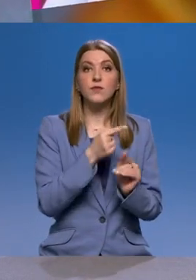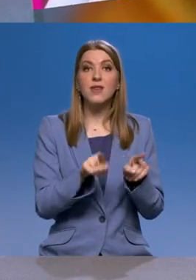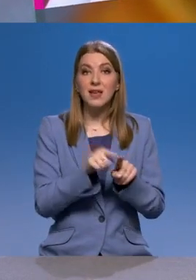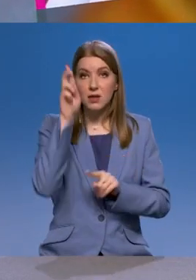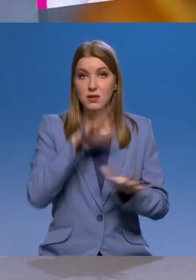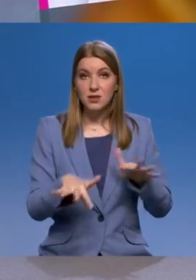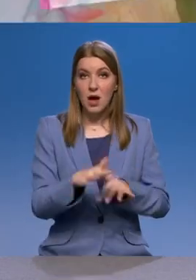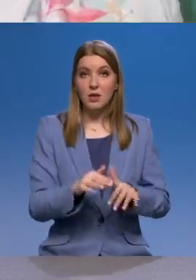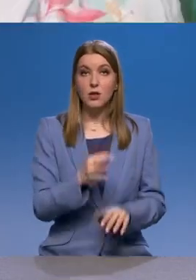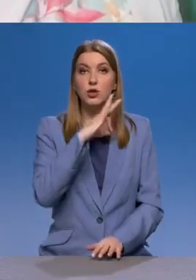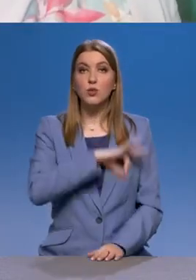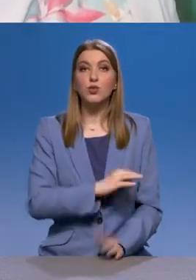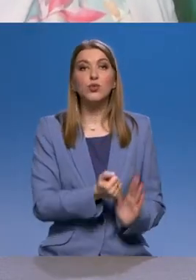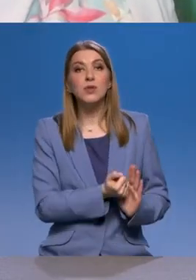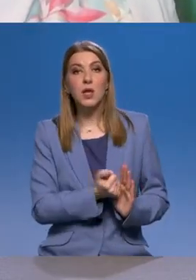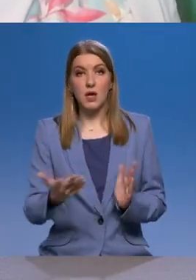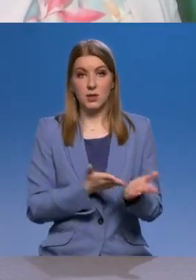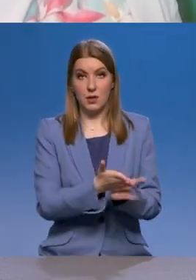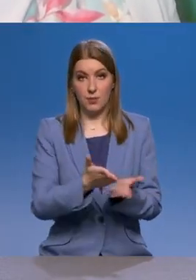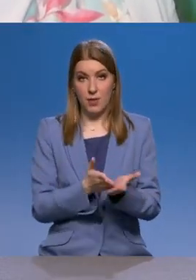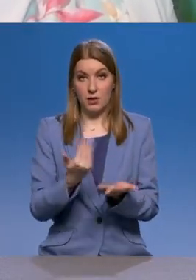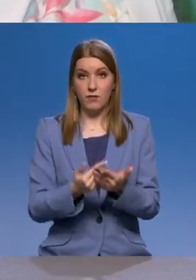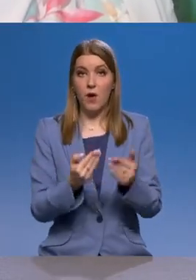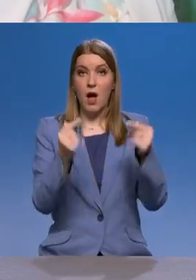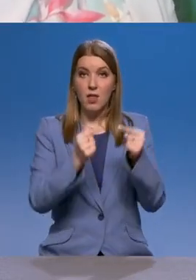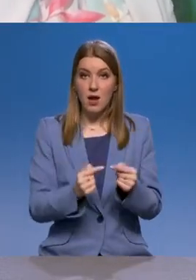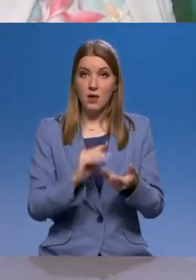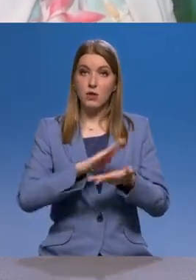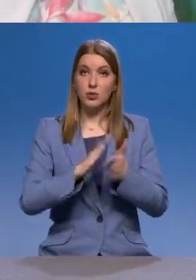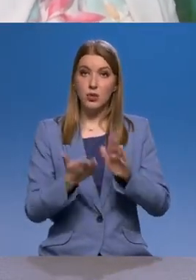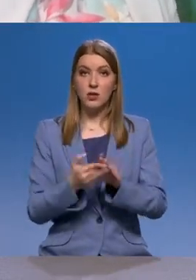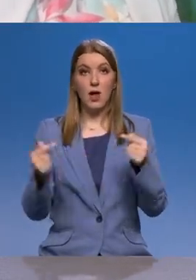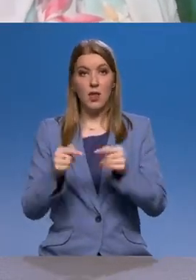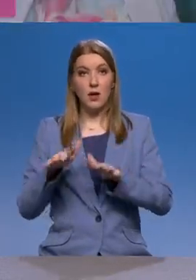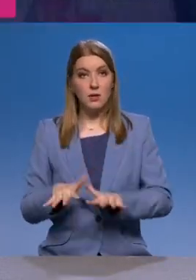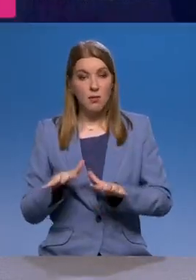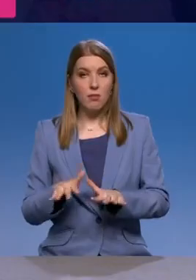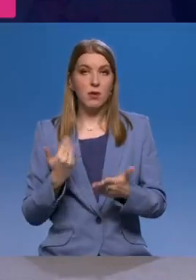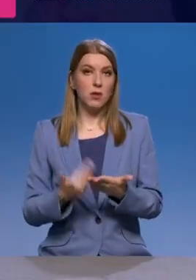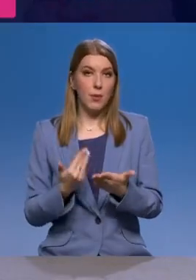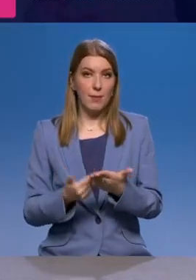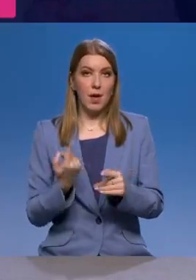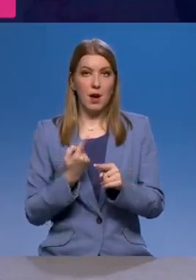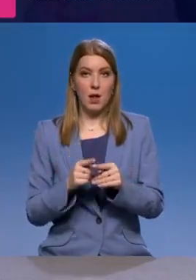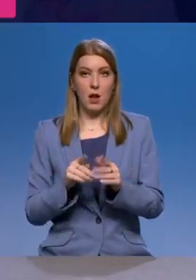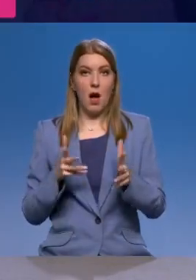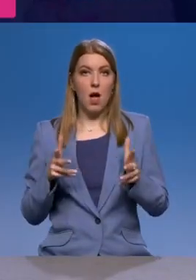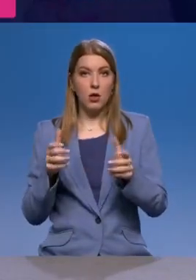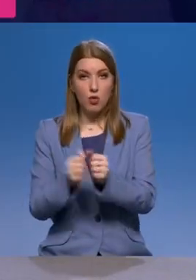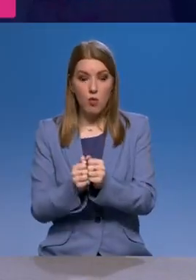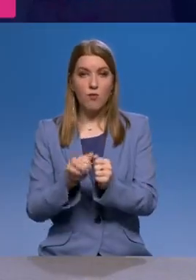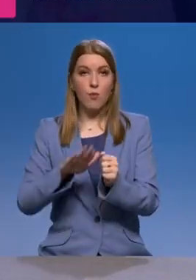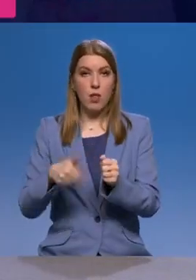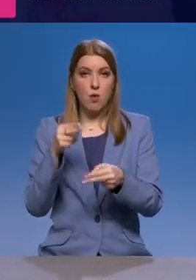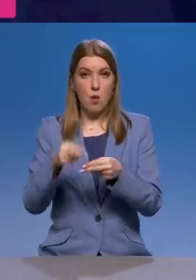например, в конкретной ситуации, в конкретной местности, это стерилизация, отлов, стерилизация, выпуск, да?